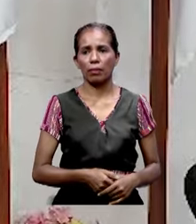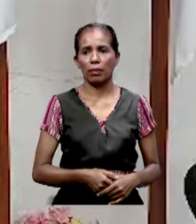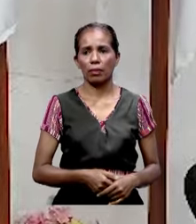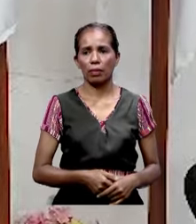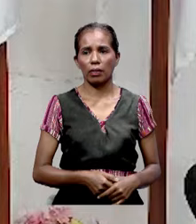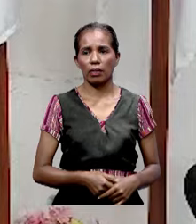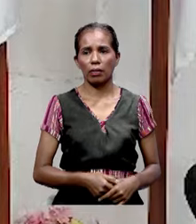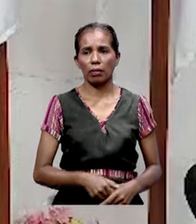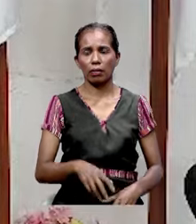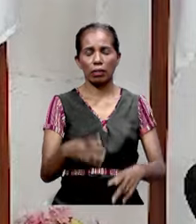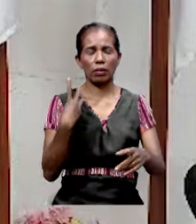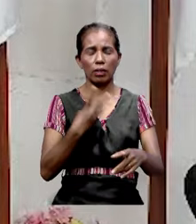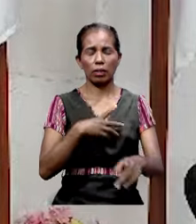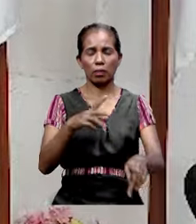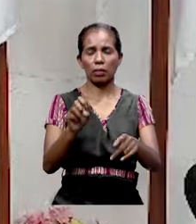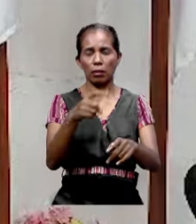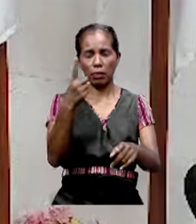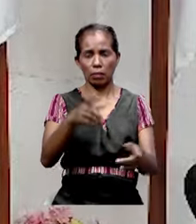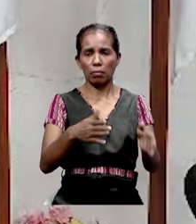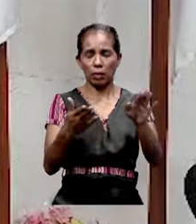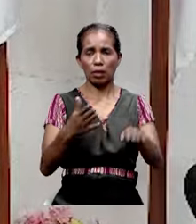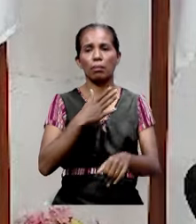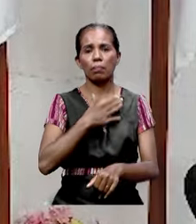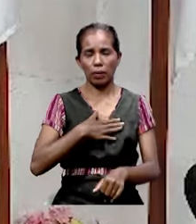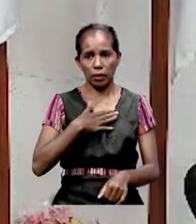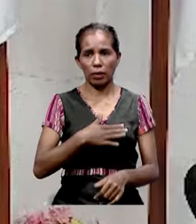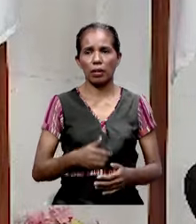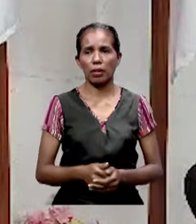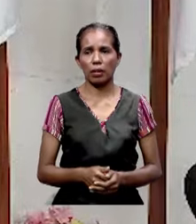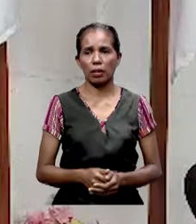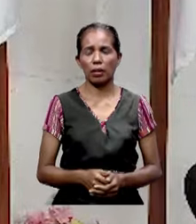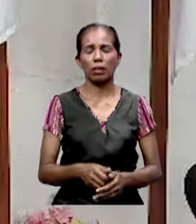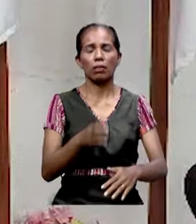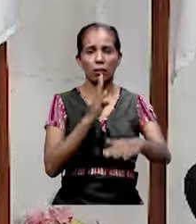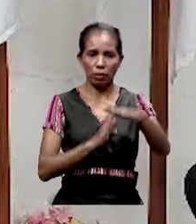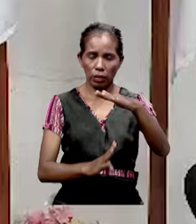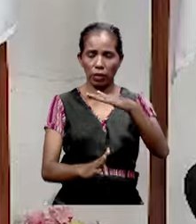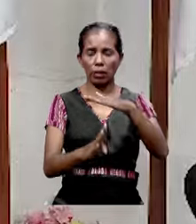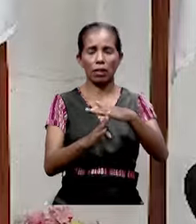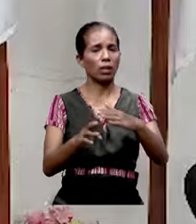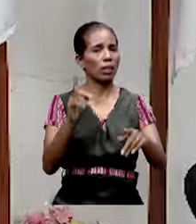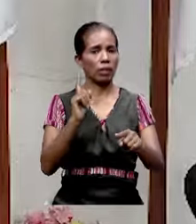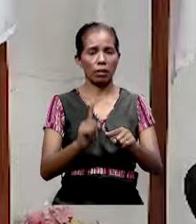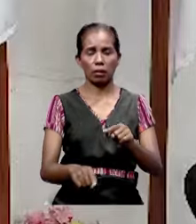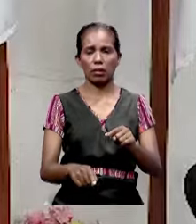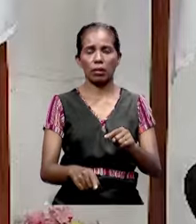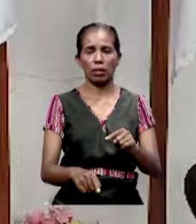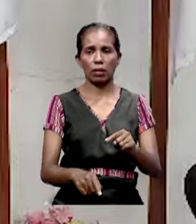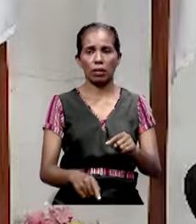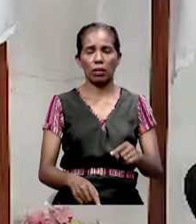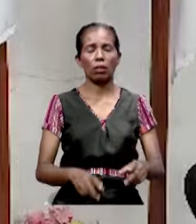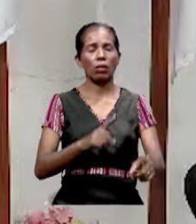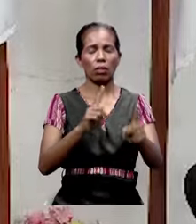quantas pessoas têm me dito agora? Pavor, né? Mereka label